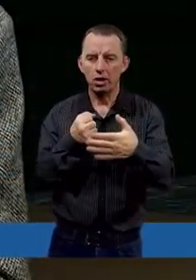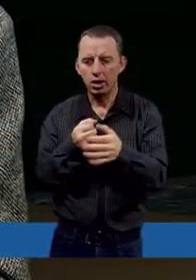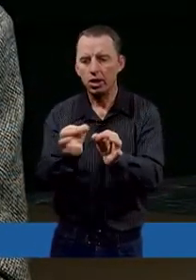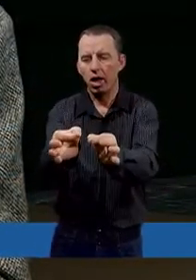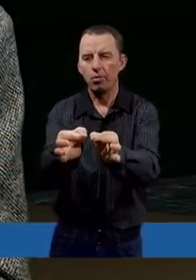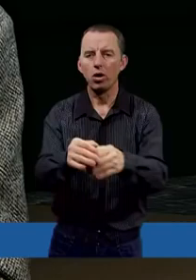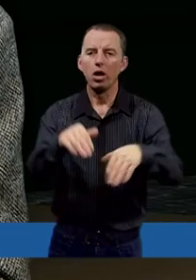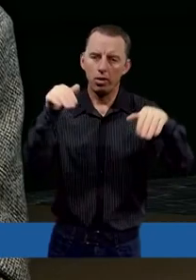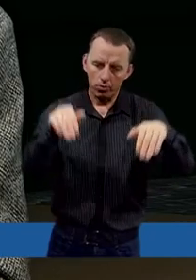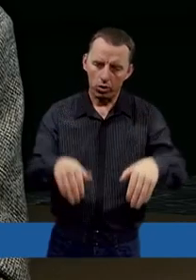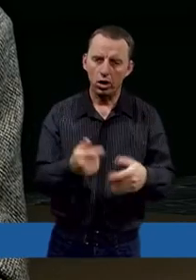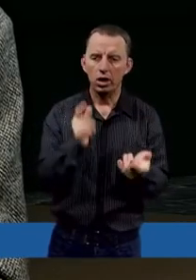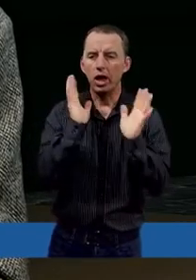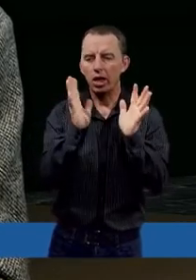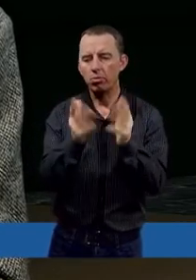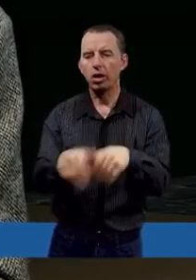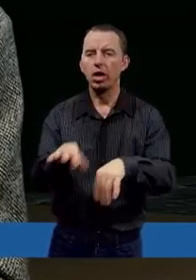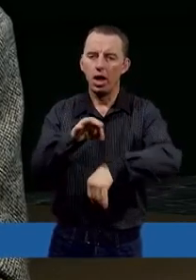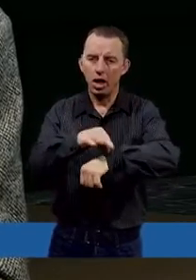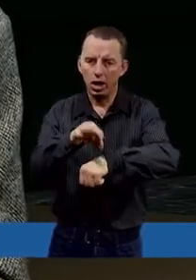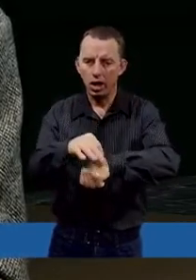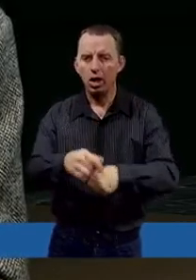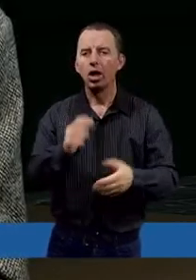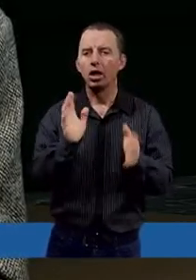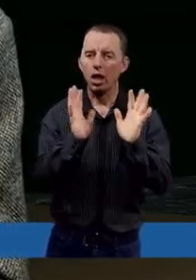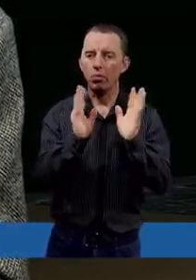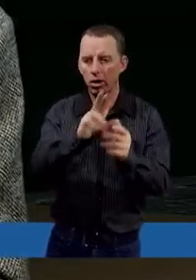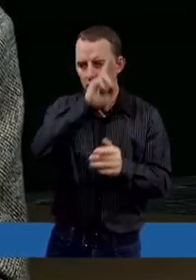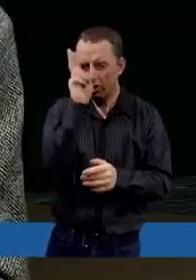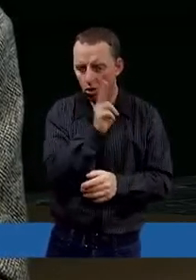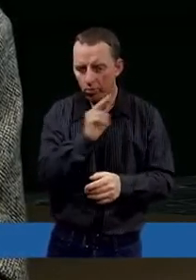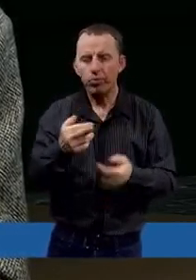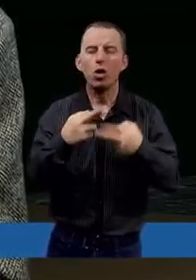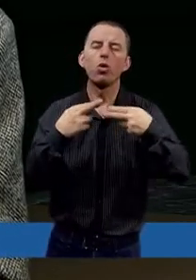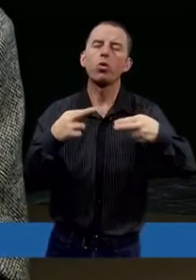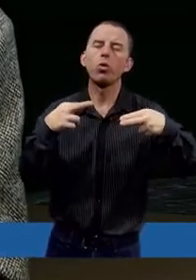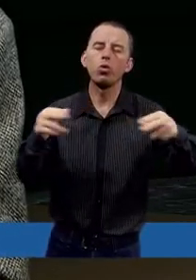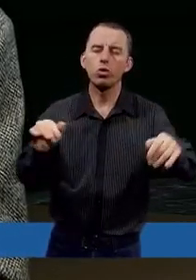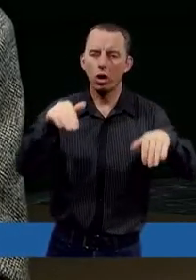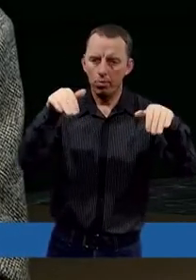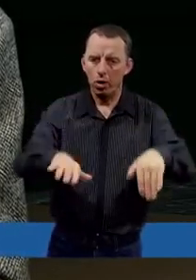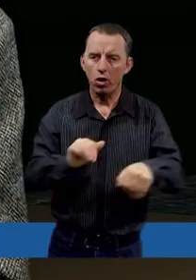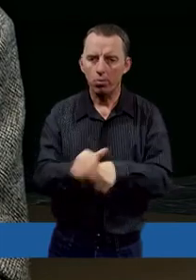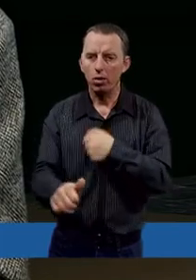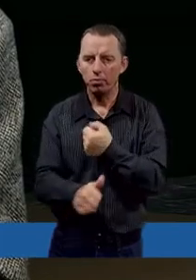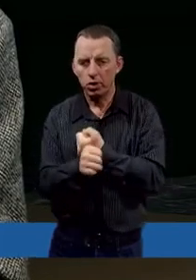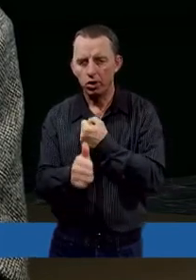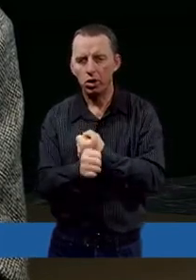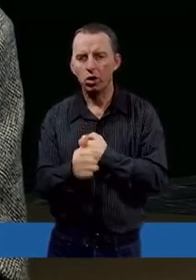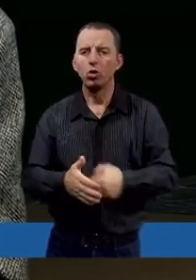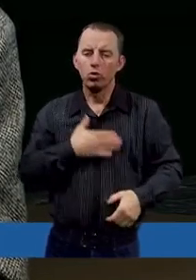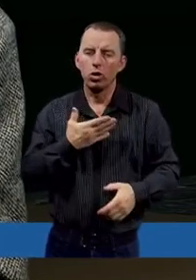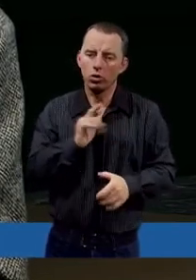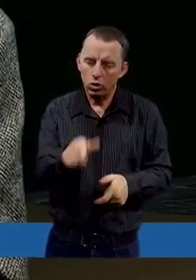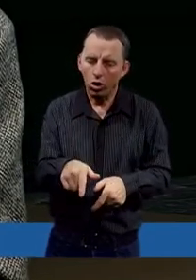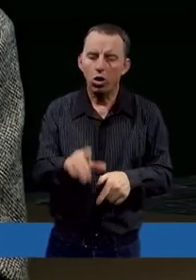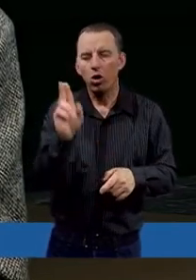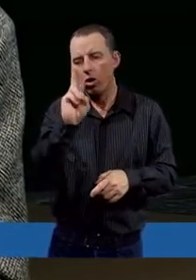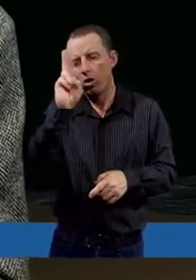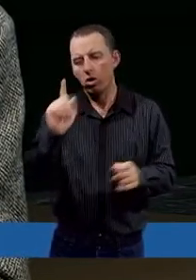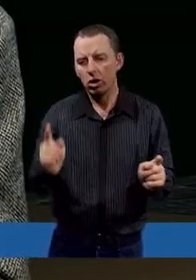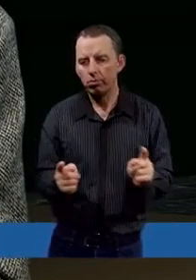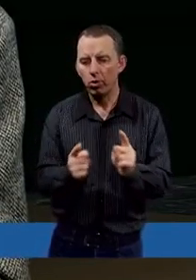być zaniedbanie lekarza, to może być zaniedbanie rodzica. Różne mogą być przyczyny i nagle czujemy, że coś spotkało